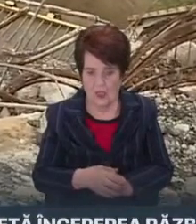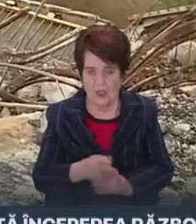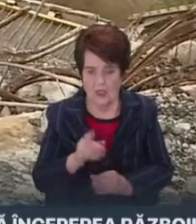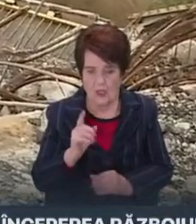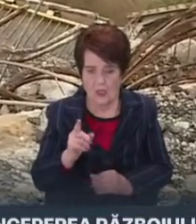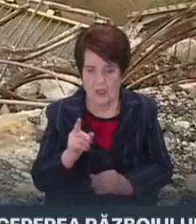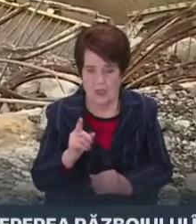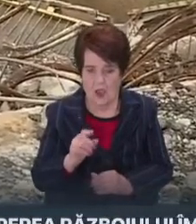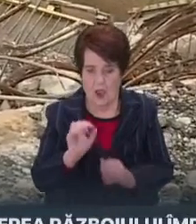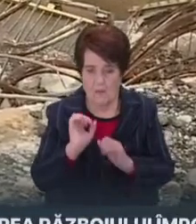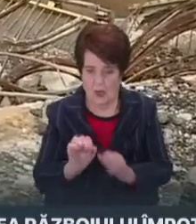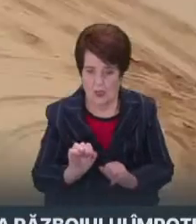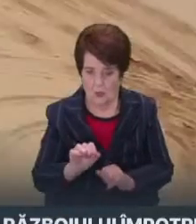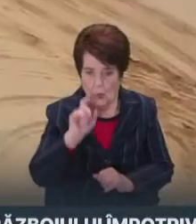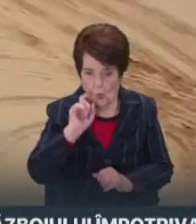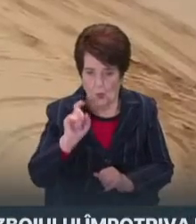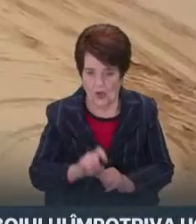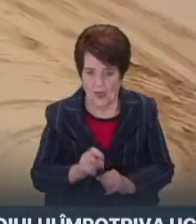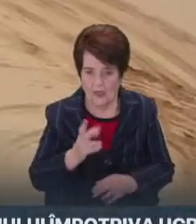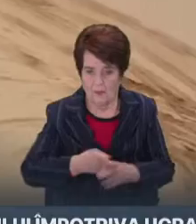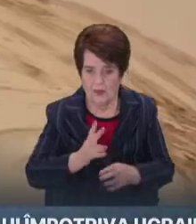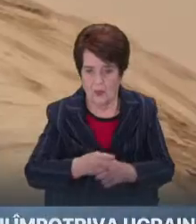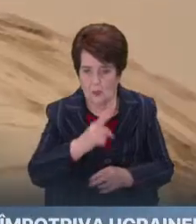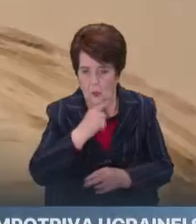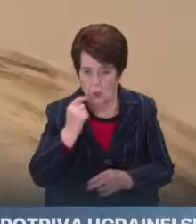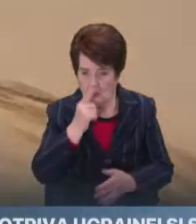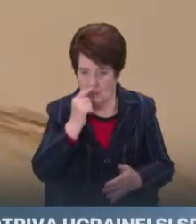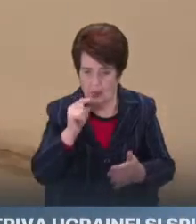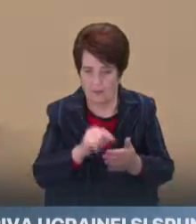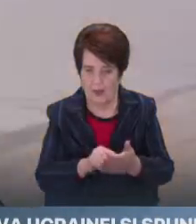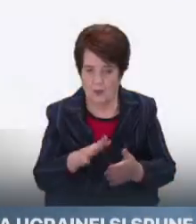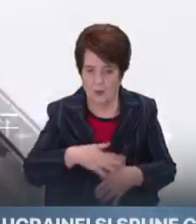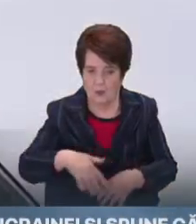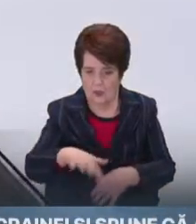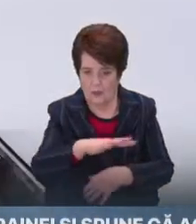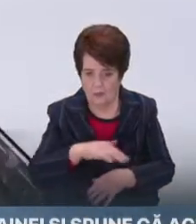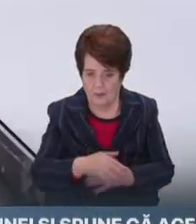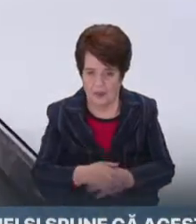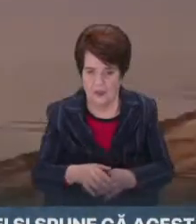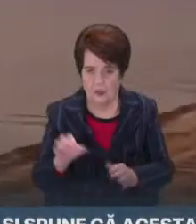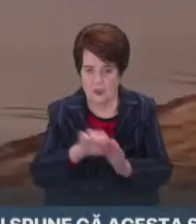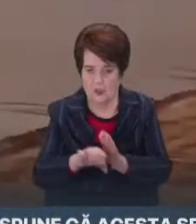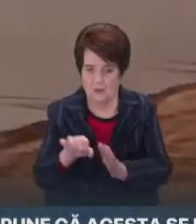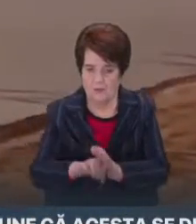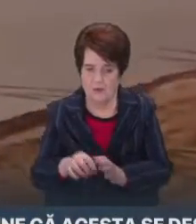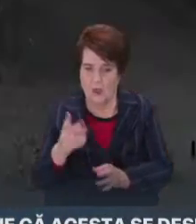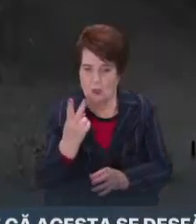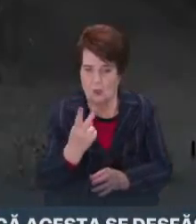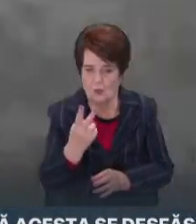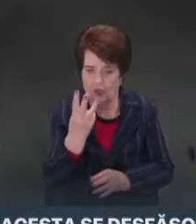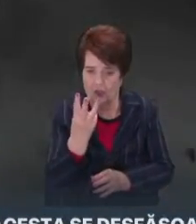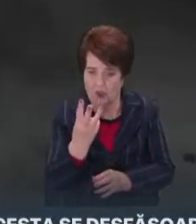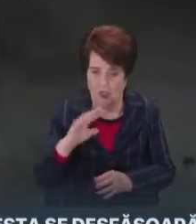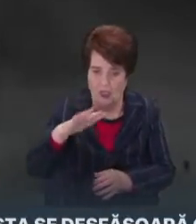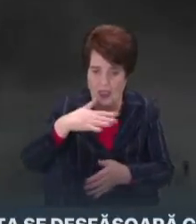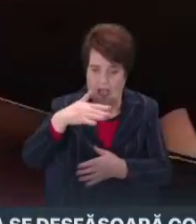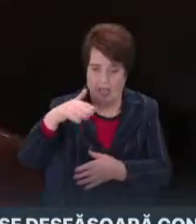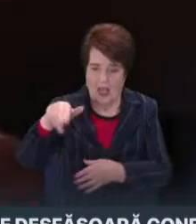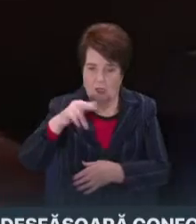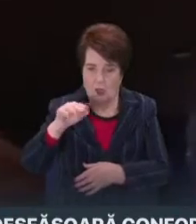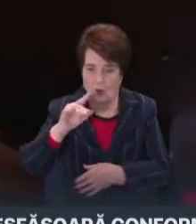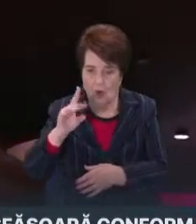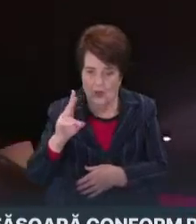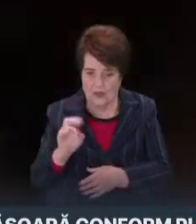Nipru. Apărătorii Ucrainei au împiedicat Rusia să pătrundă în spațiul țării și au doborât 23 de drone. În plus, racheta aeriană